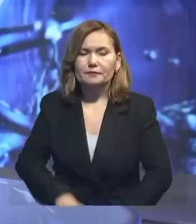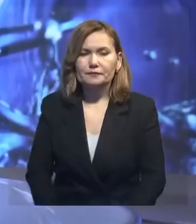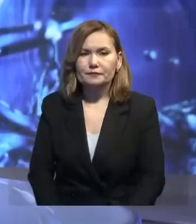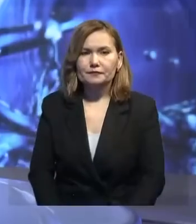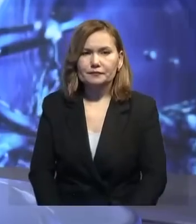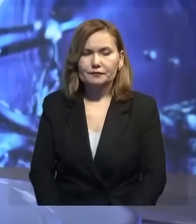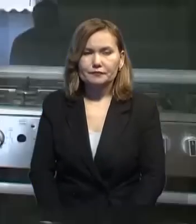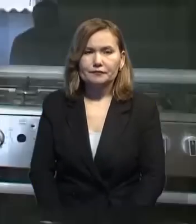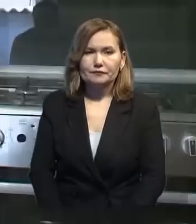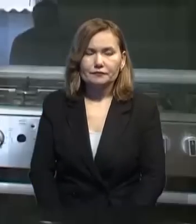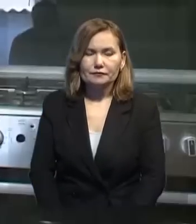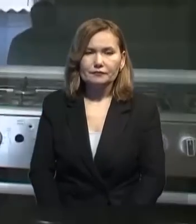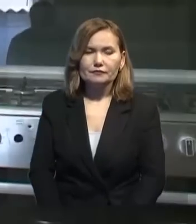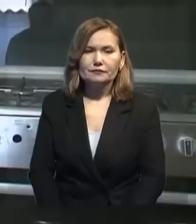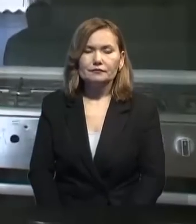бөлінеді.